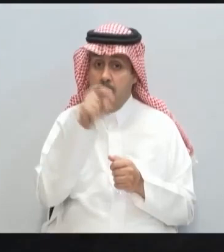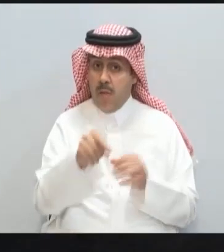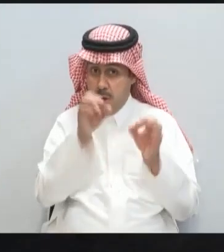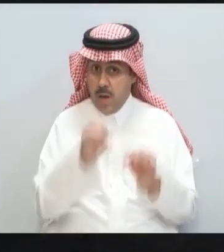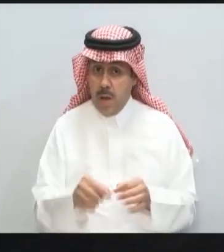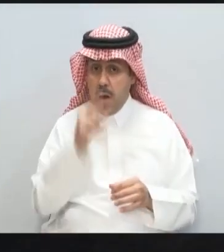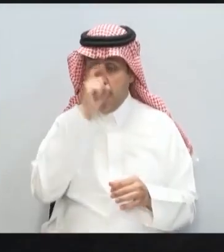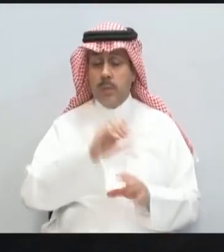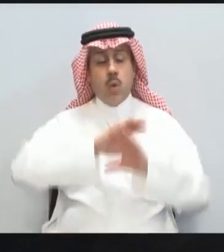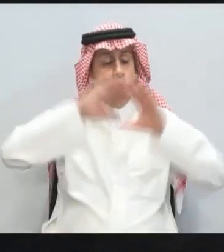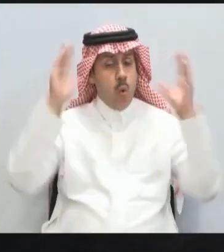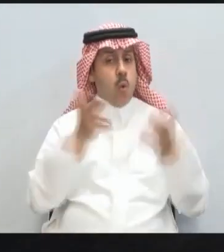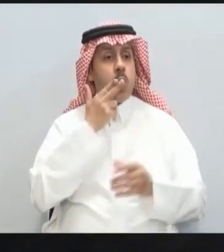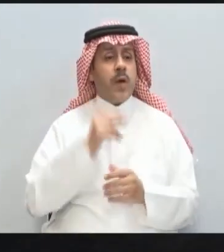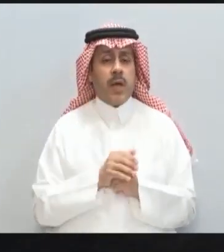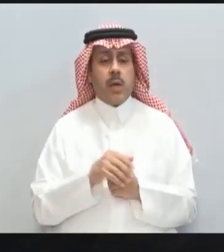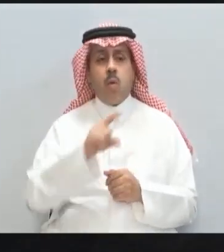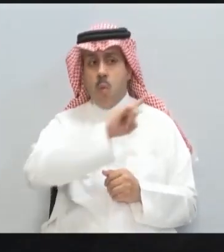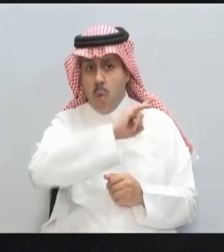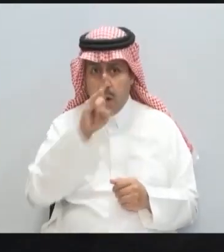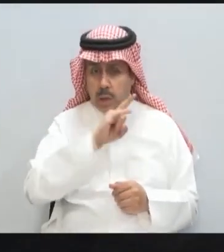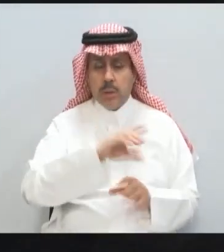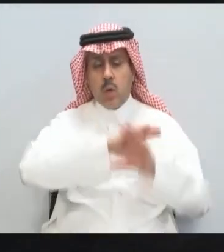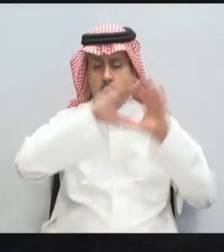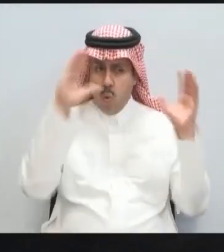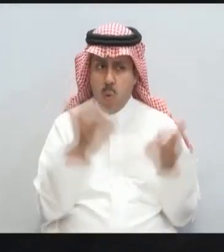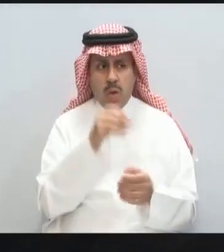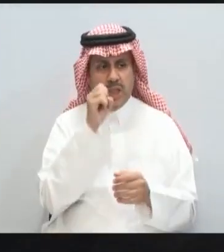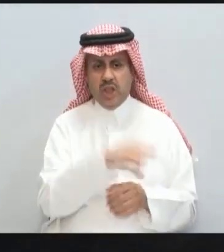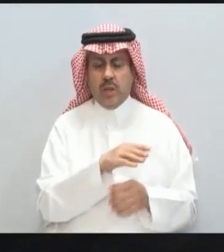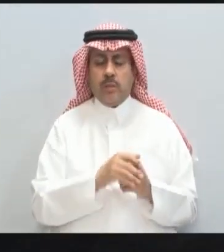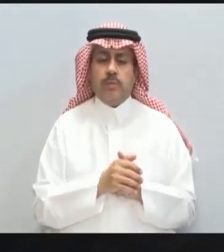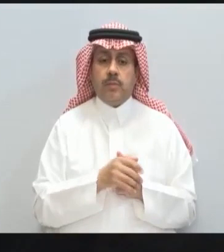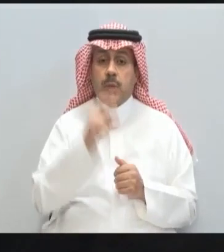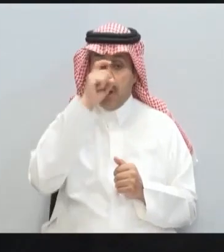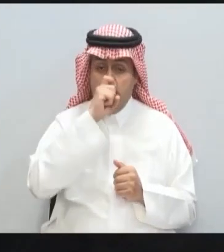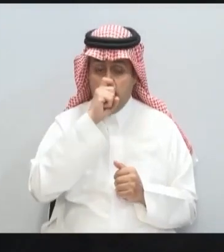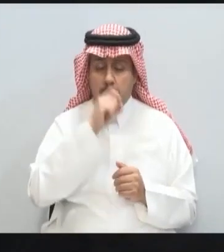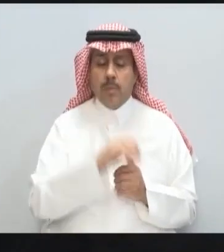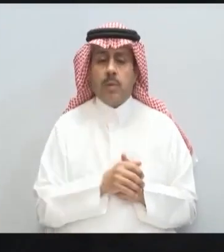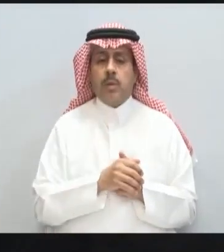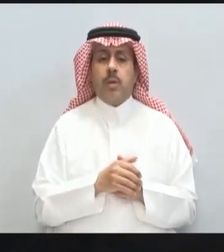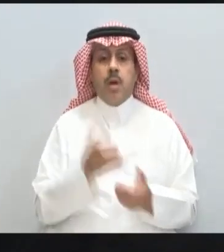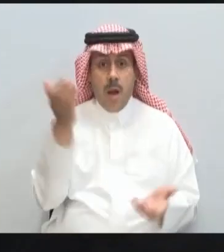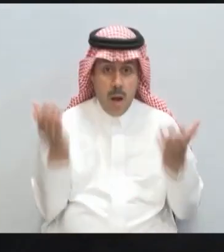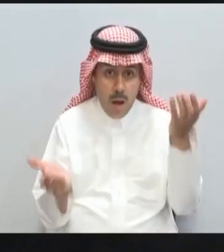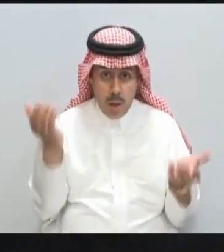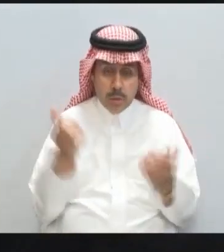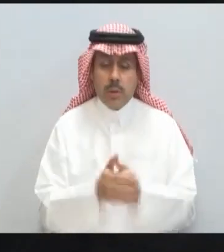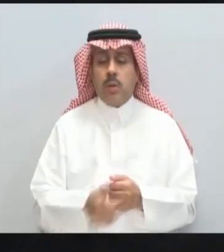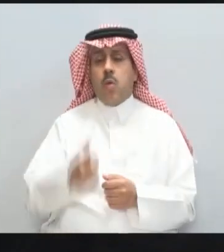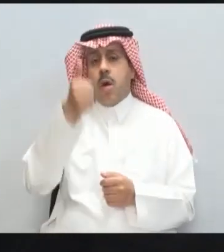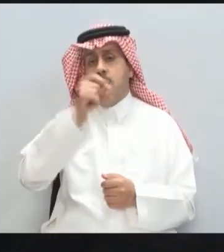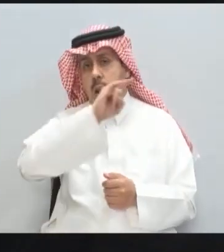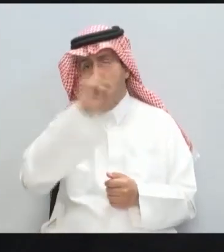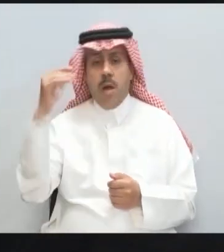بكل خير ونهت عن كل شر لو تاملت في الايه يامر بالعدل والاحسان وايتاء